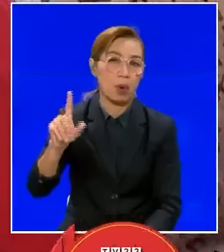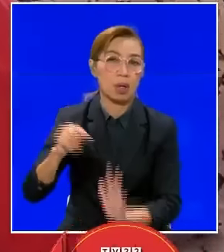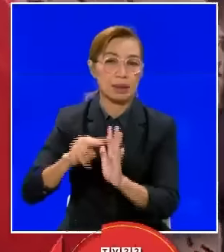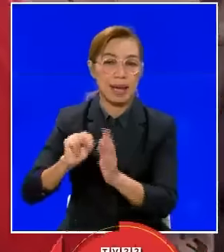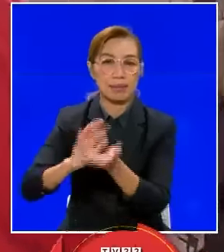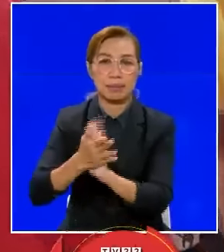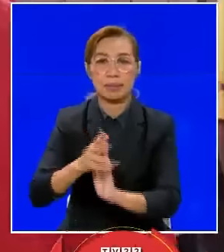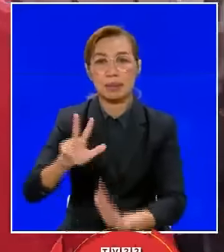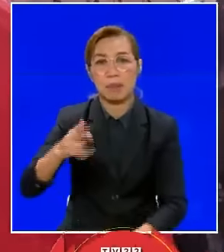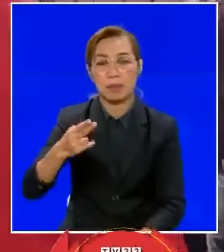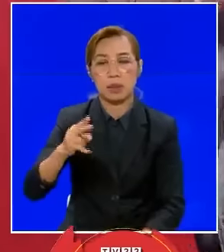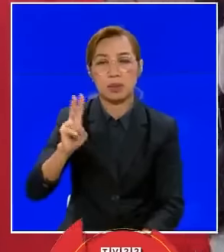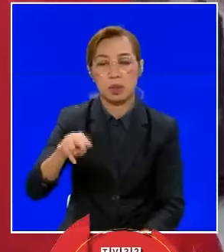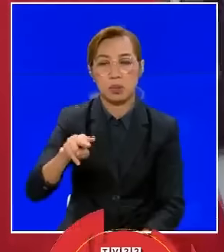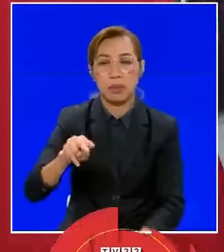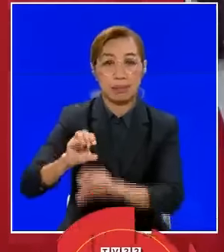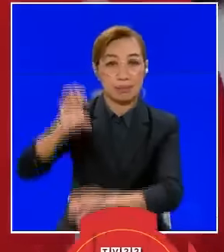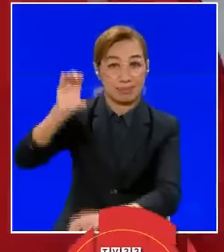ประมาณ